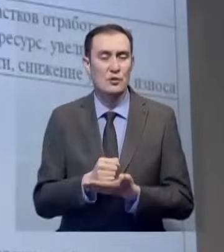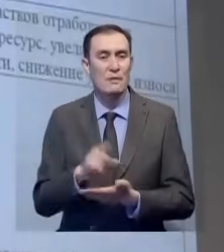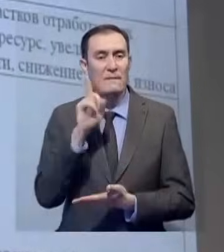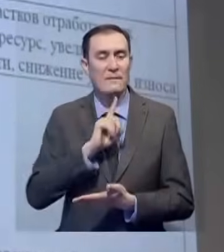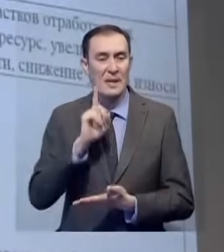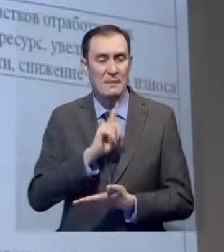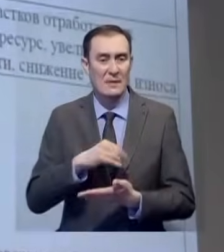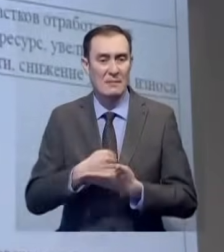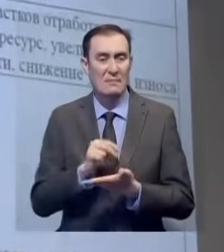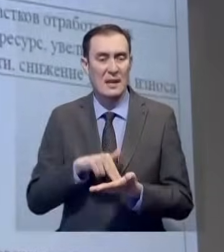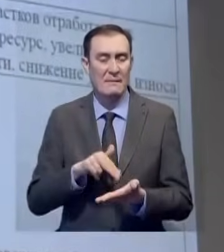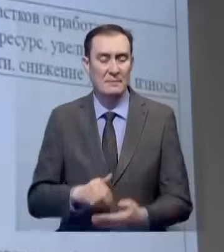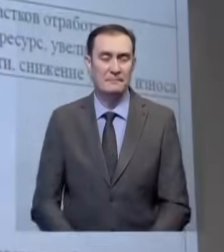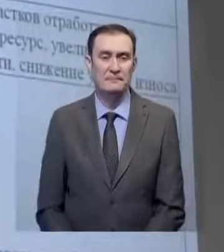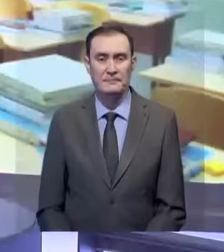временно компенсирующих тарифов.